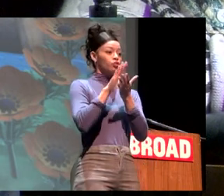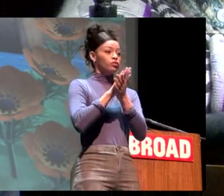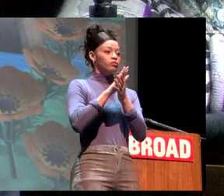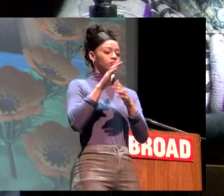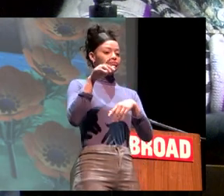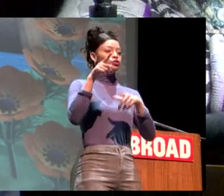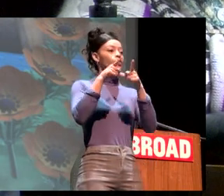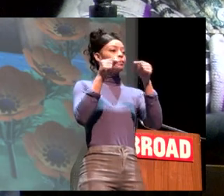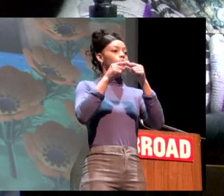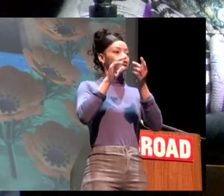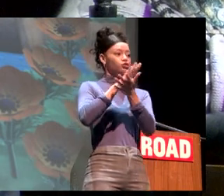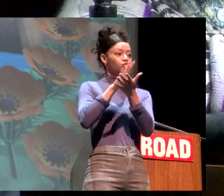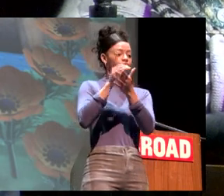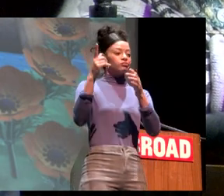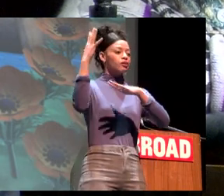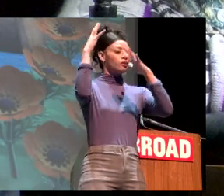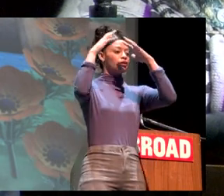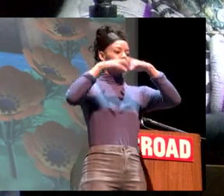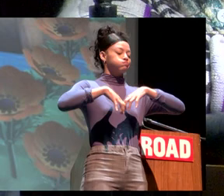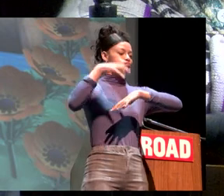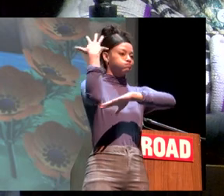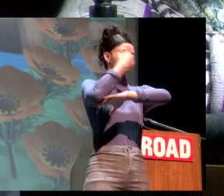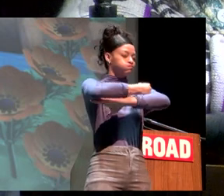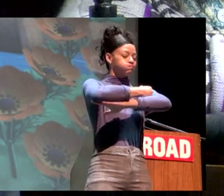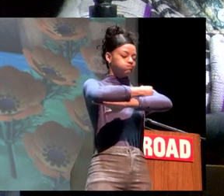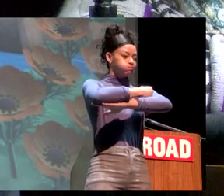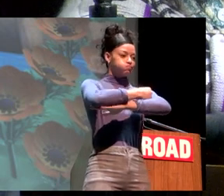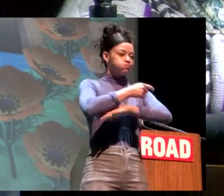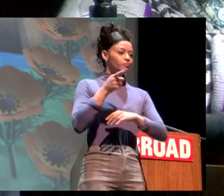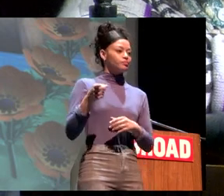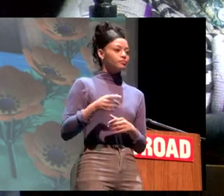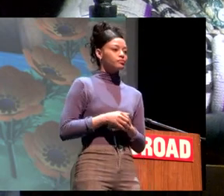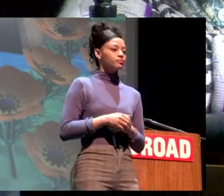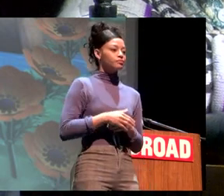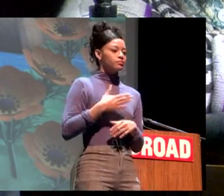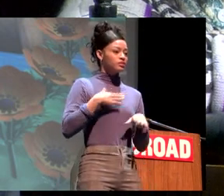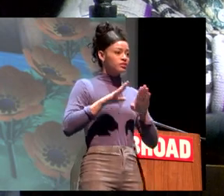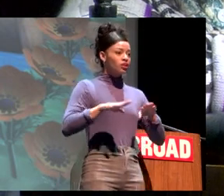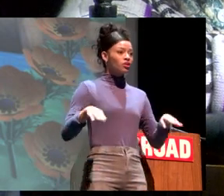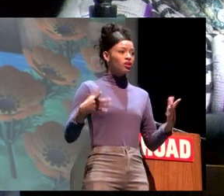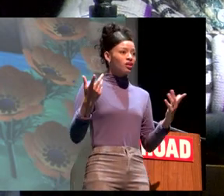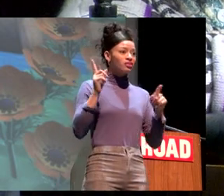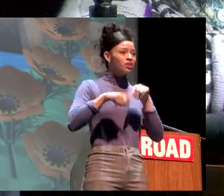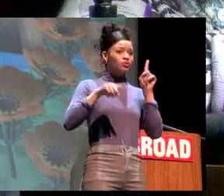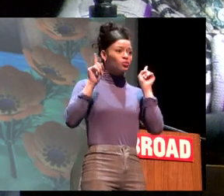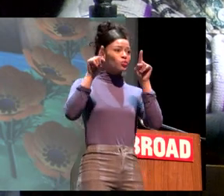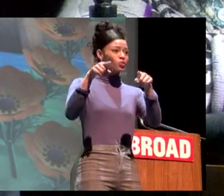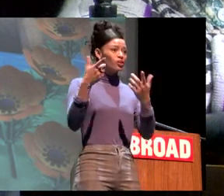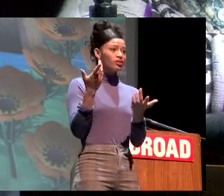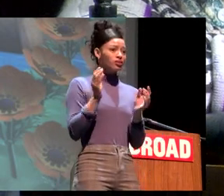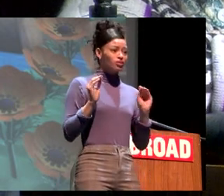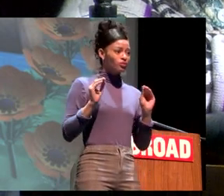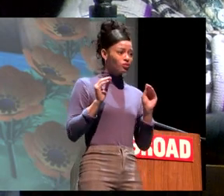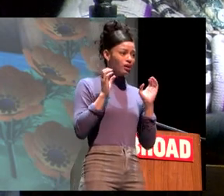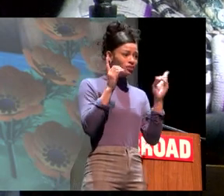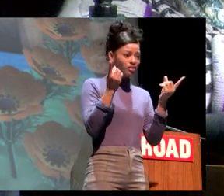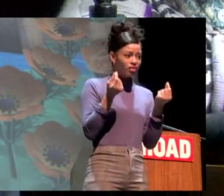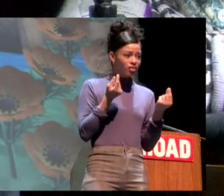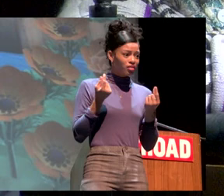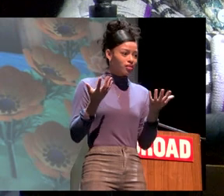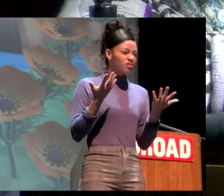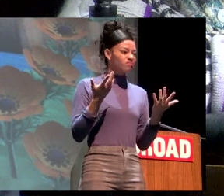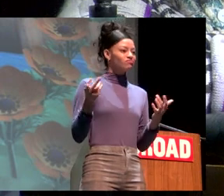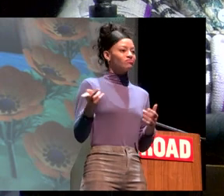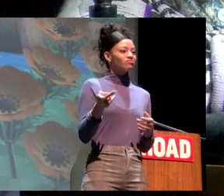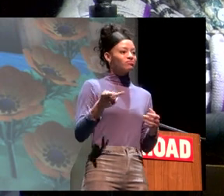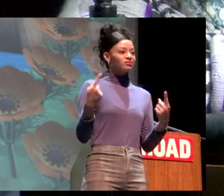school anymore, and my son and daughter started to really fight, really fist fighting. So it was really bad, and I really needed to